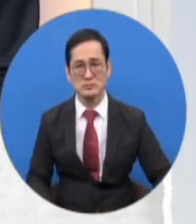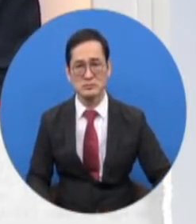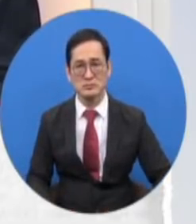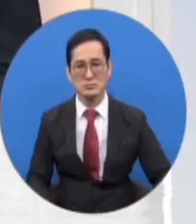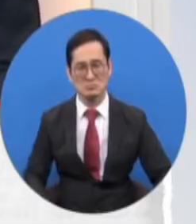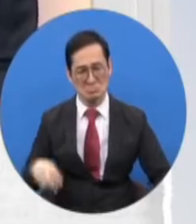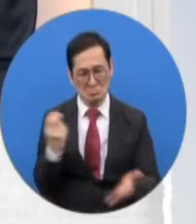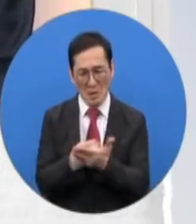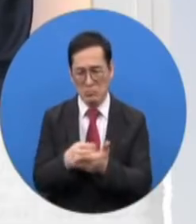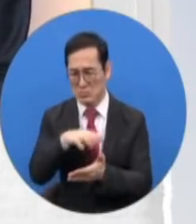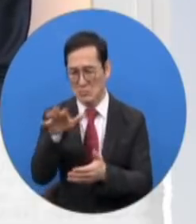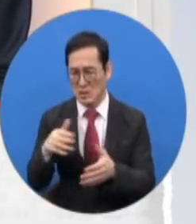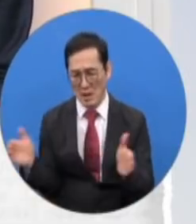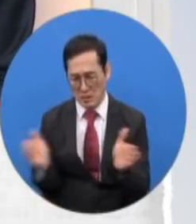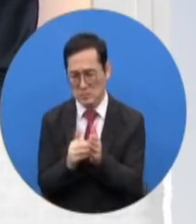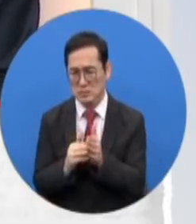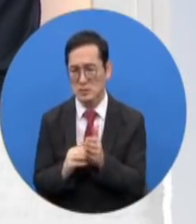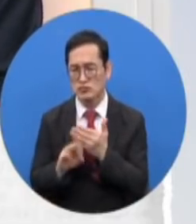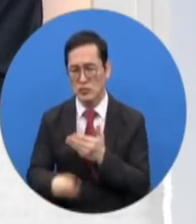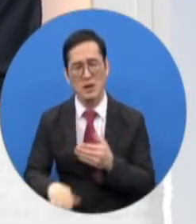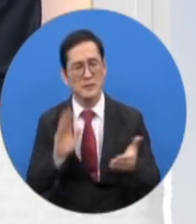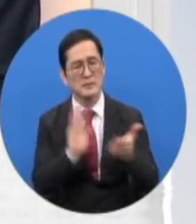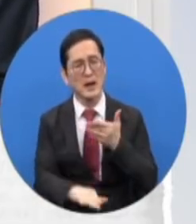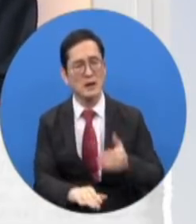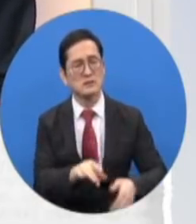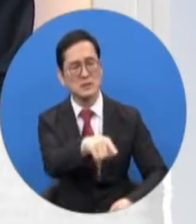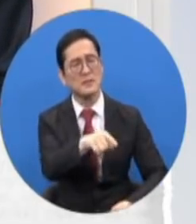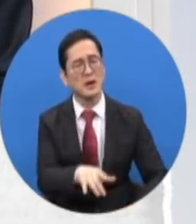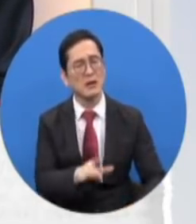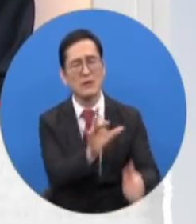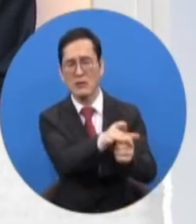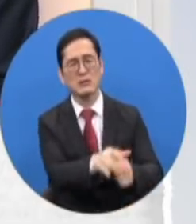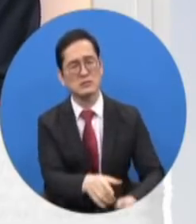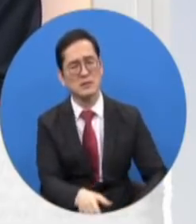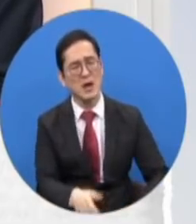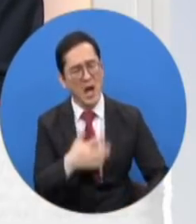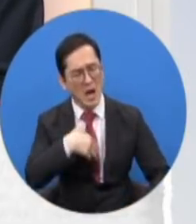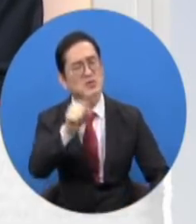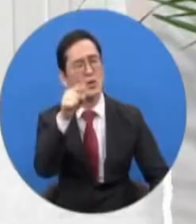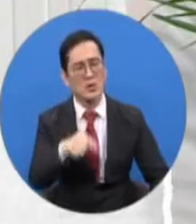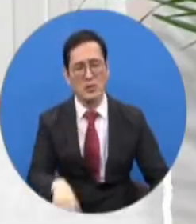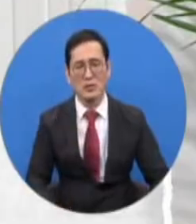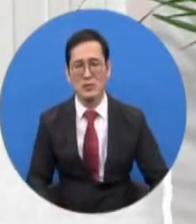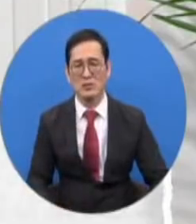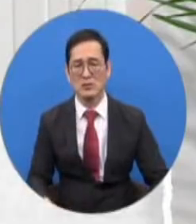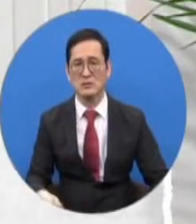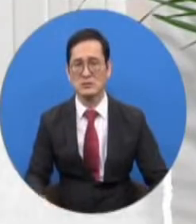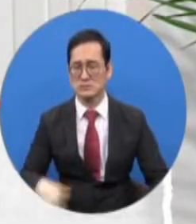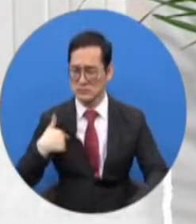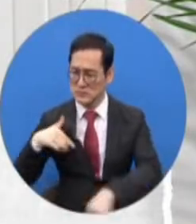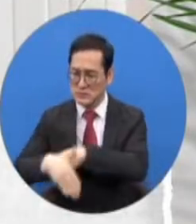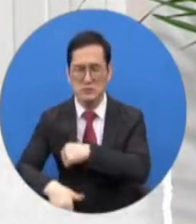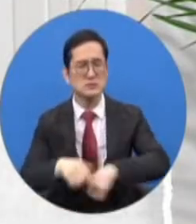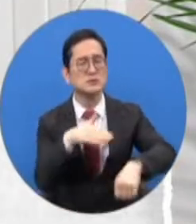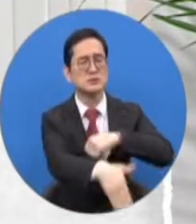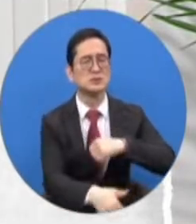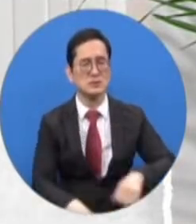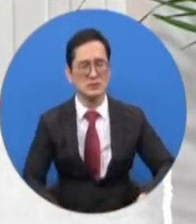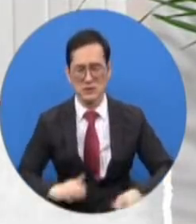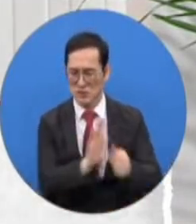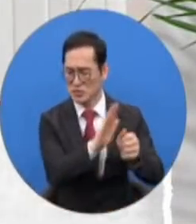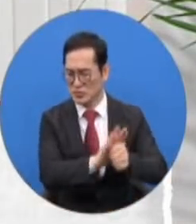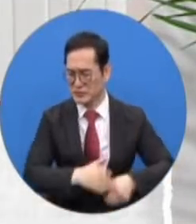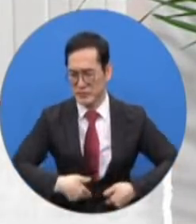니들 하고 싶은 대로 하라. 거의 뭐 이 국면 아닙니까? 굉장히 무책임한 발언인 거죠. 그 좀 하나씩 좀 짚어봐야 되는데 물론 저는